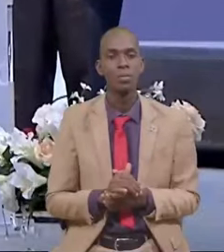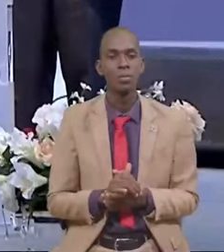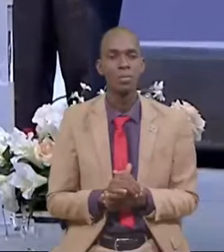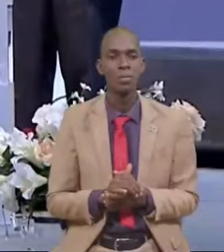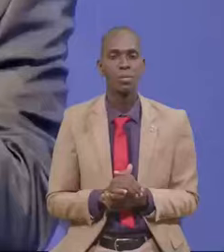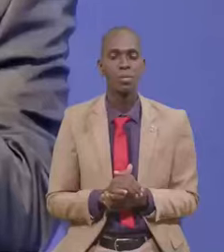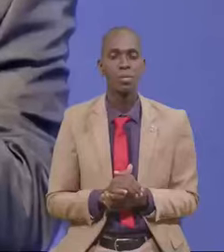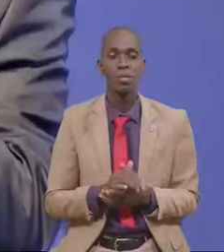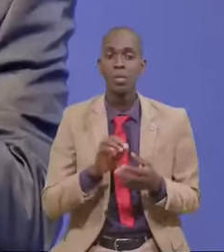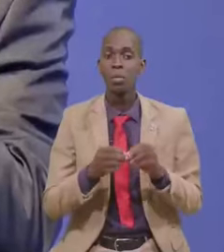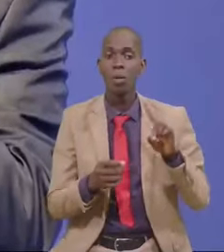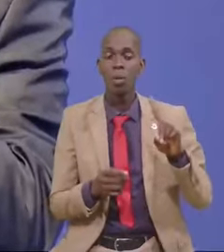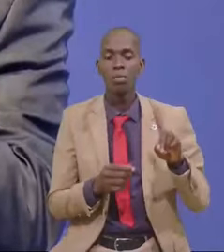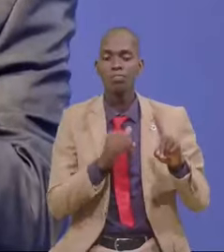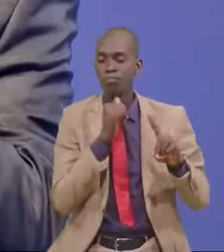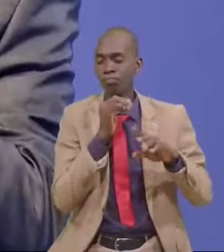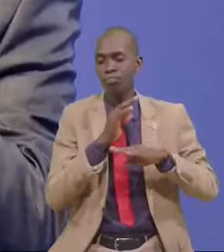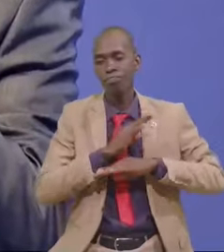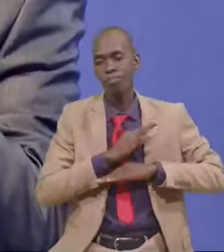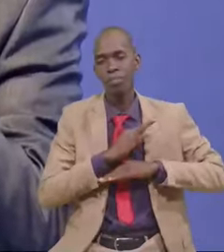Premièrement, l'insatisfaction.